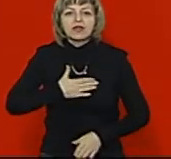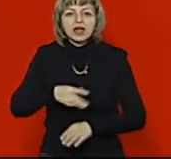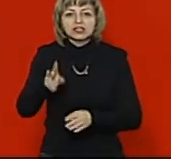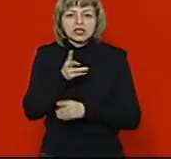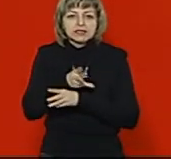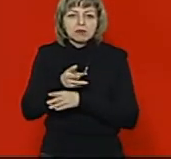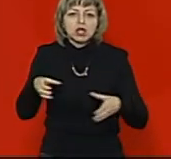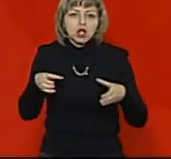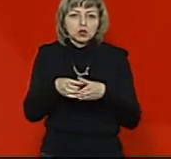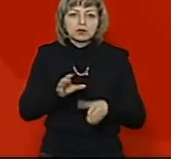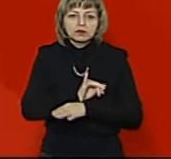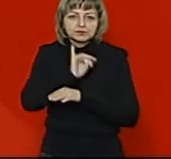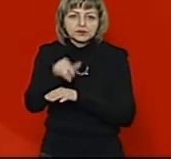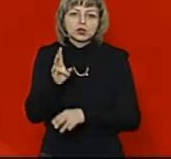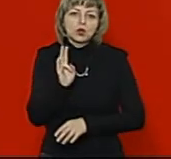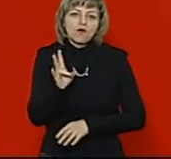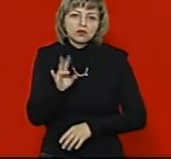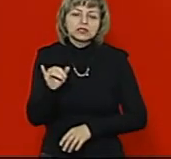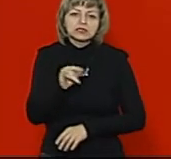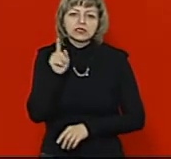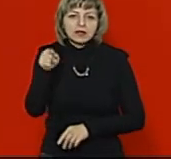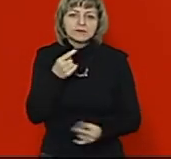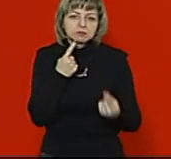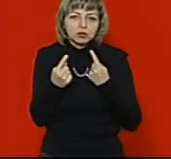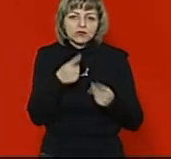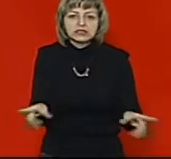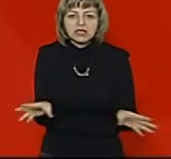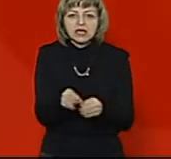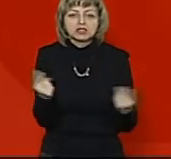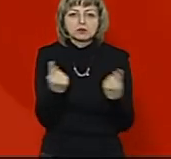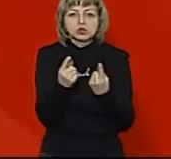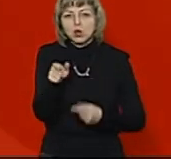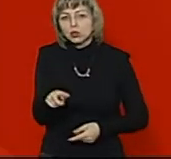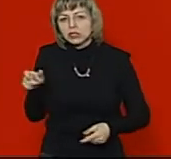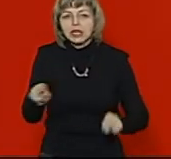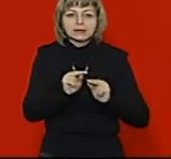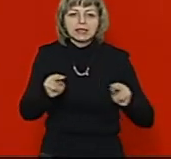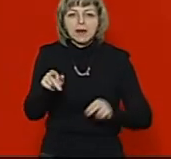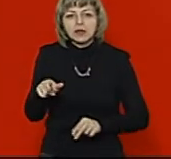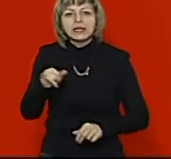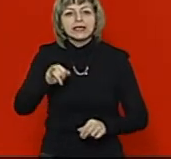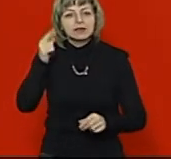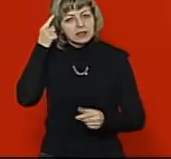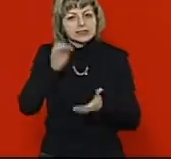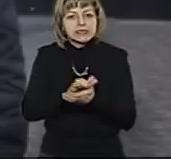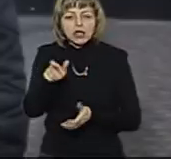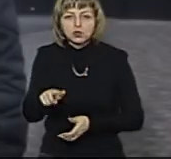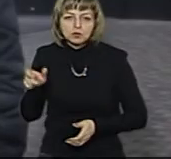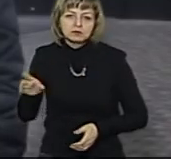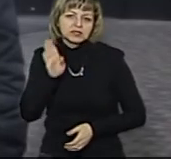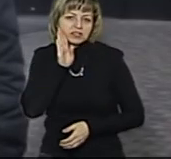група побувала сьогодні у Нововолинську. Там спілкувалися із однокласниками, педагогами і знайомими Юлії